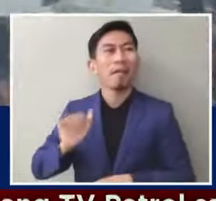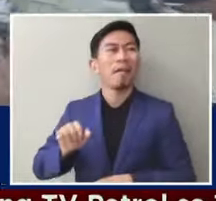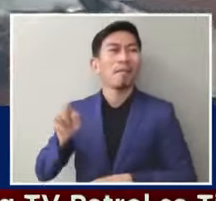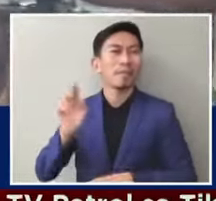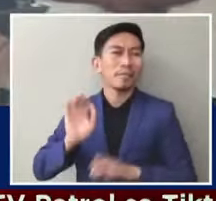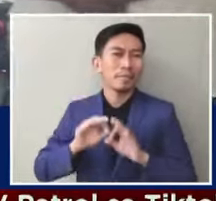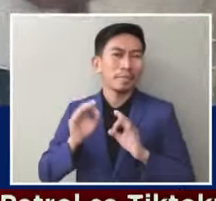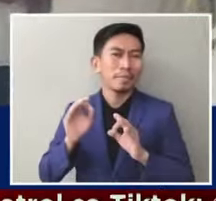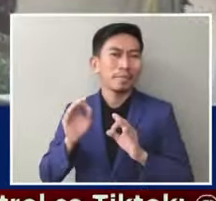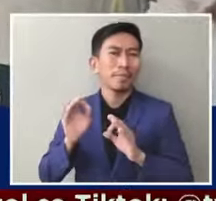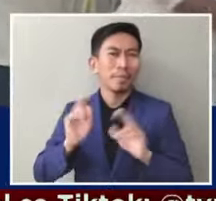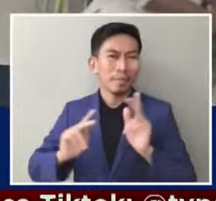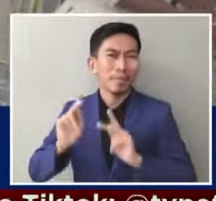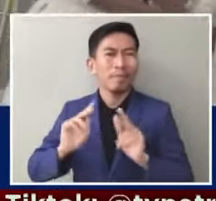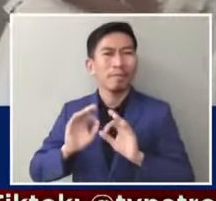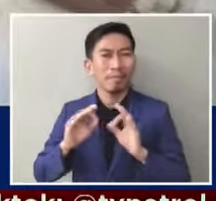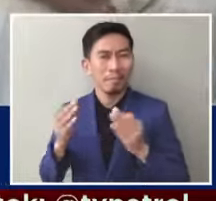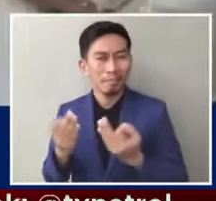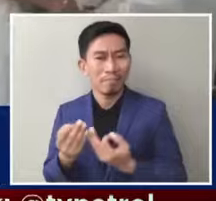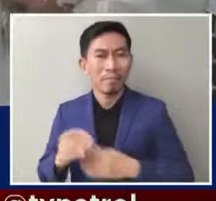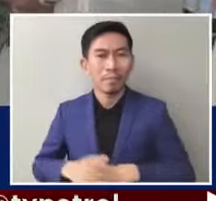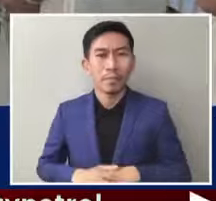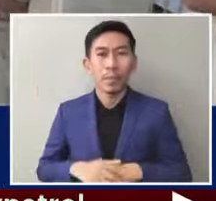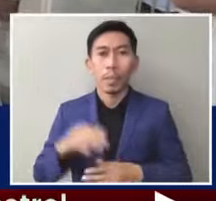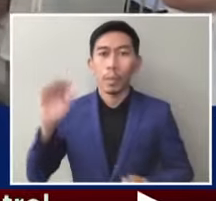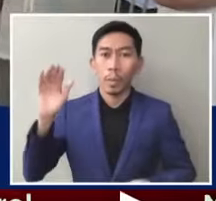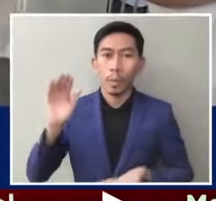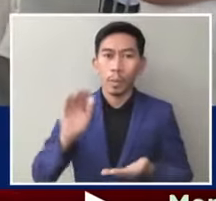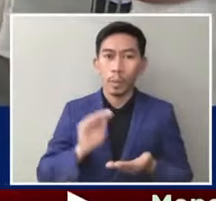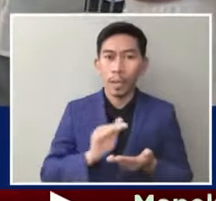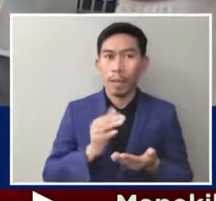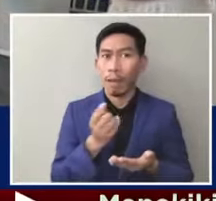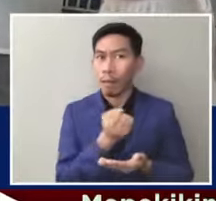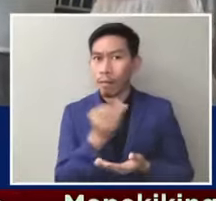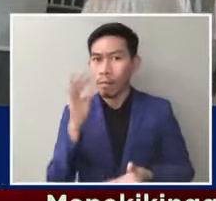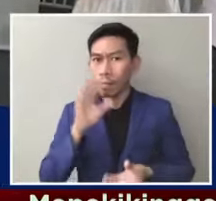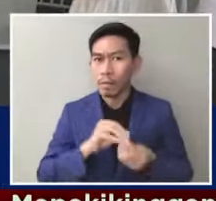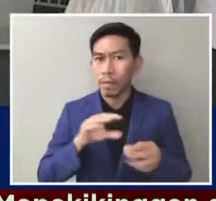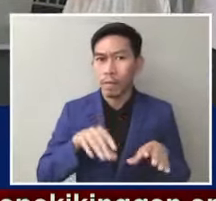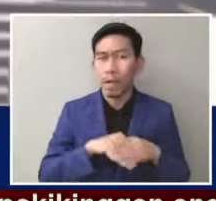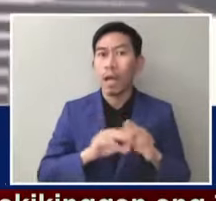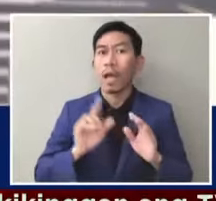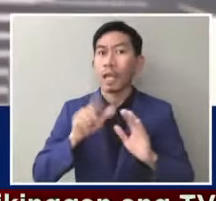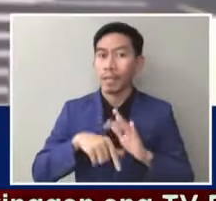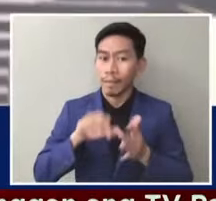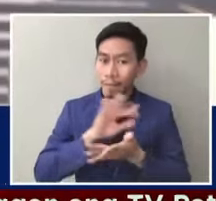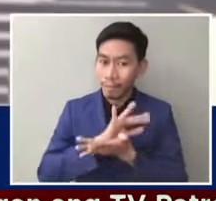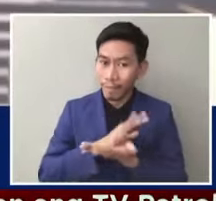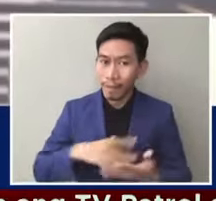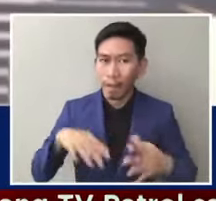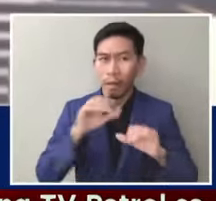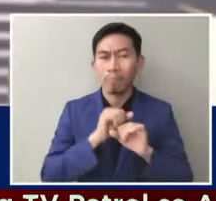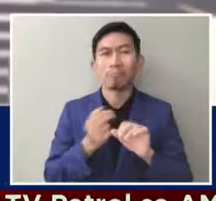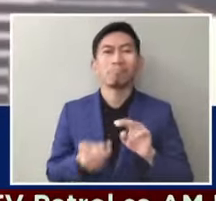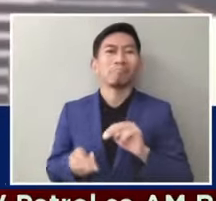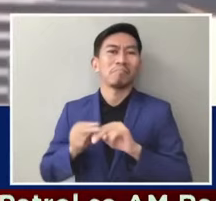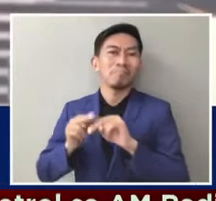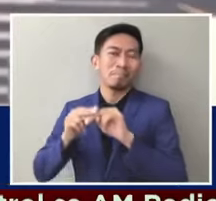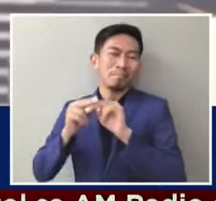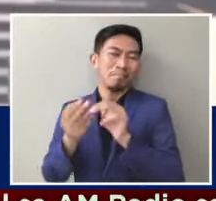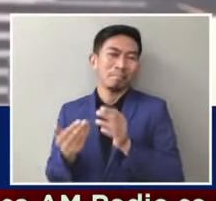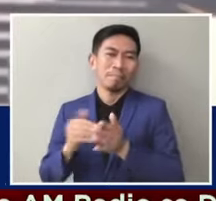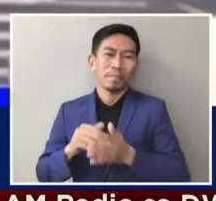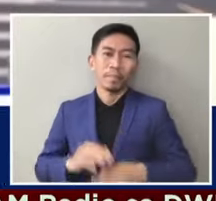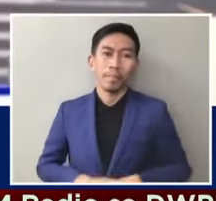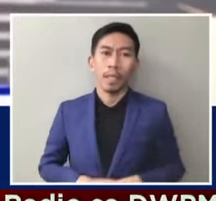time. Pababa rin ang bilang ng mga nagpapakasal na tumaas naman pagkatapos ng pandemya. Ang nakikita natin sa data is, ang uso